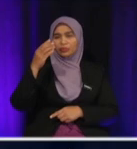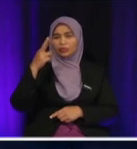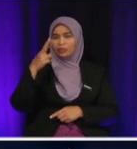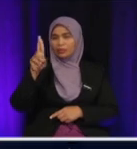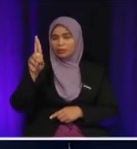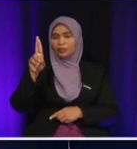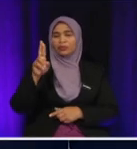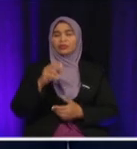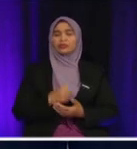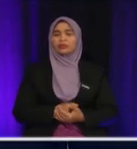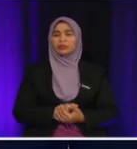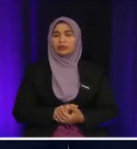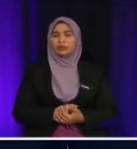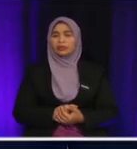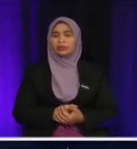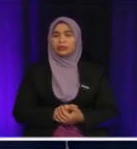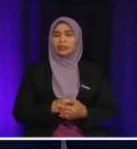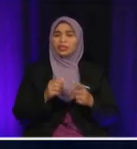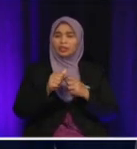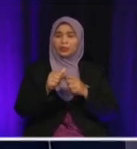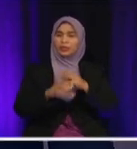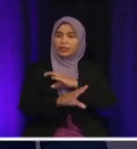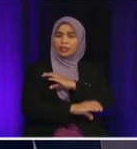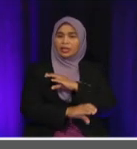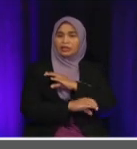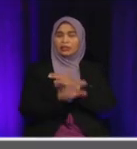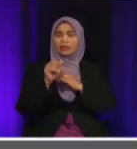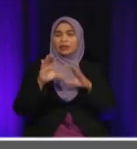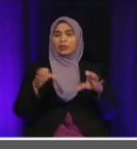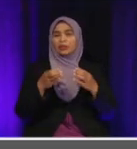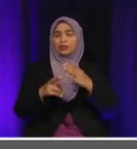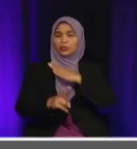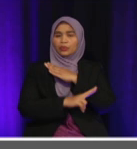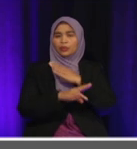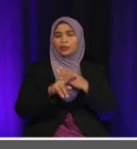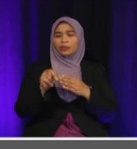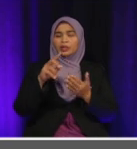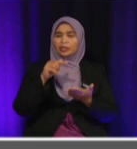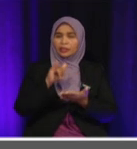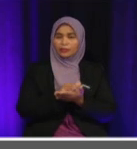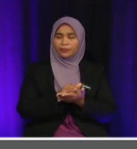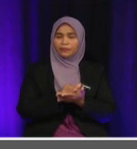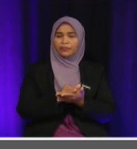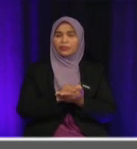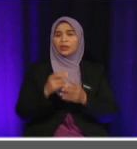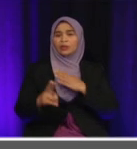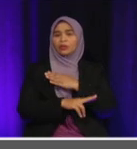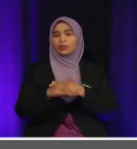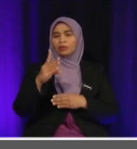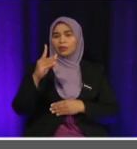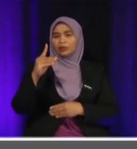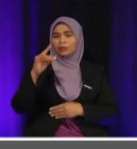pendapat di sudut pelaksanaan diat berdasarkan negara yang melaksanakan hukuman tersebut, ya. Jadi hukuman diat ini, ya,